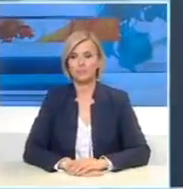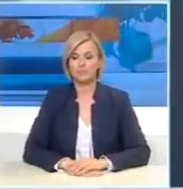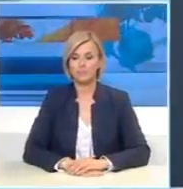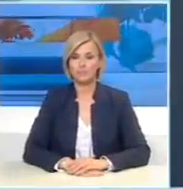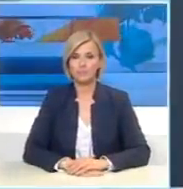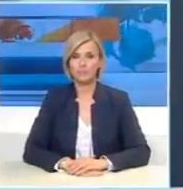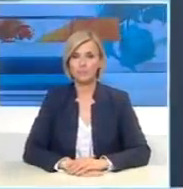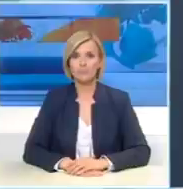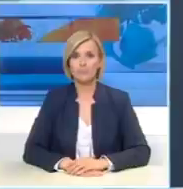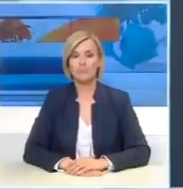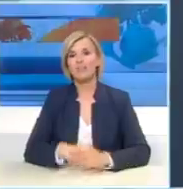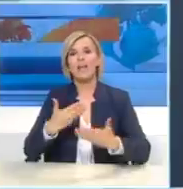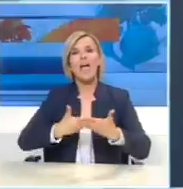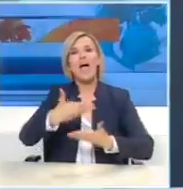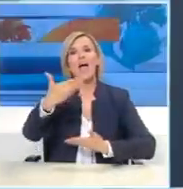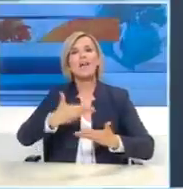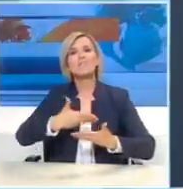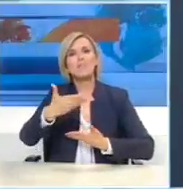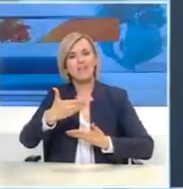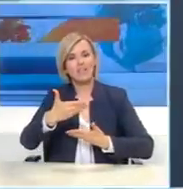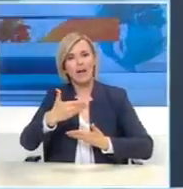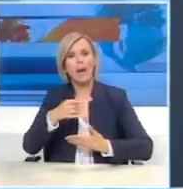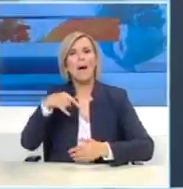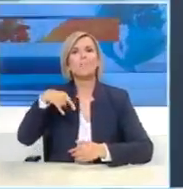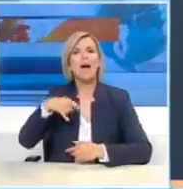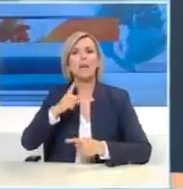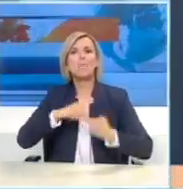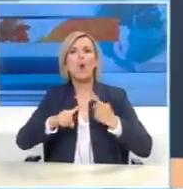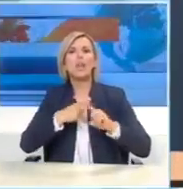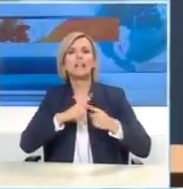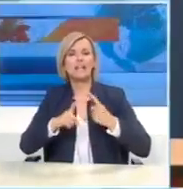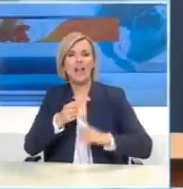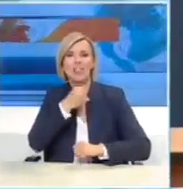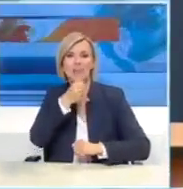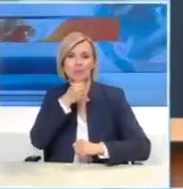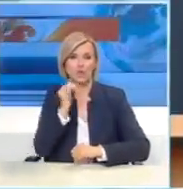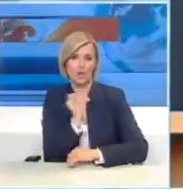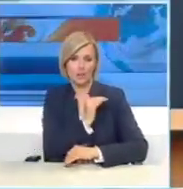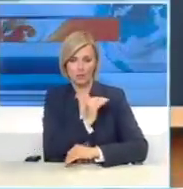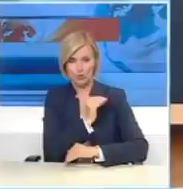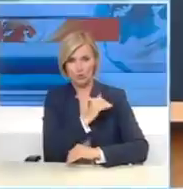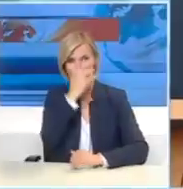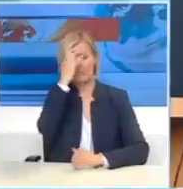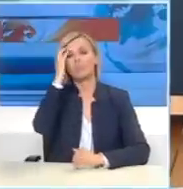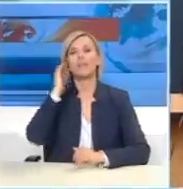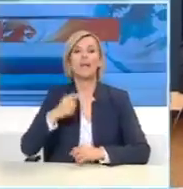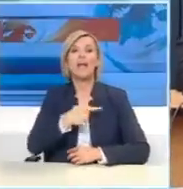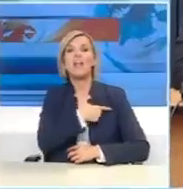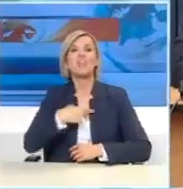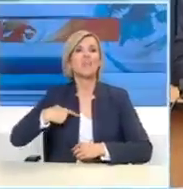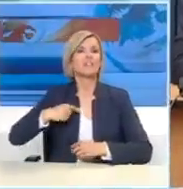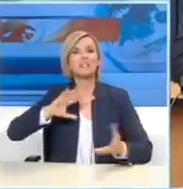Ο κ. Βενιζέλος από την εφημερίδα Παραπολιτικά και την Athens Voice. Κύριε καθηγητά, ο Γενικός Διευθυντής του Παγκόσμιου Οργανισμού